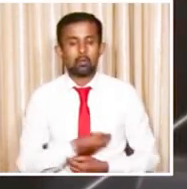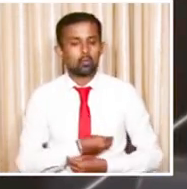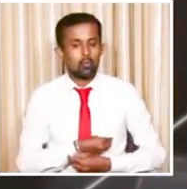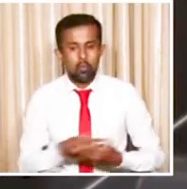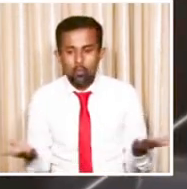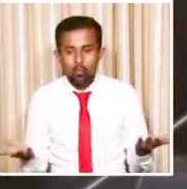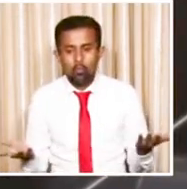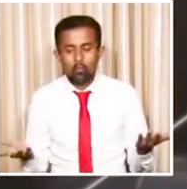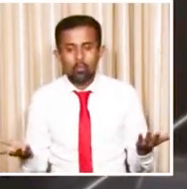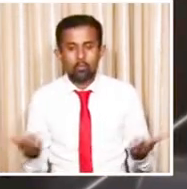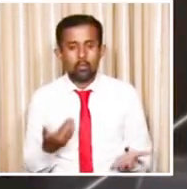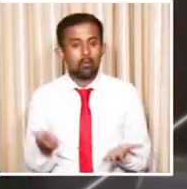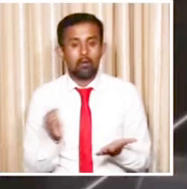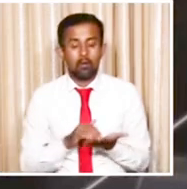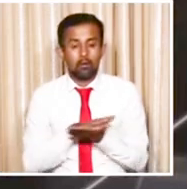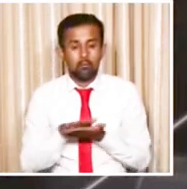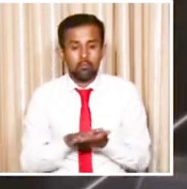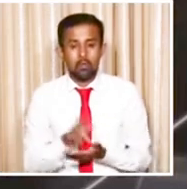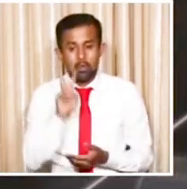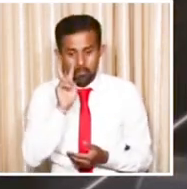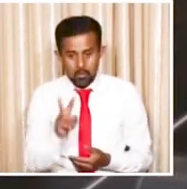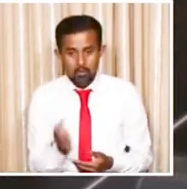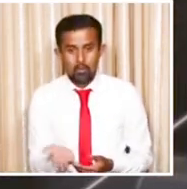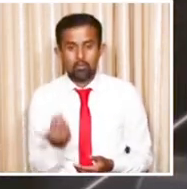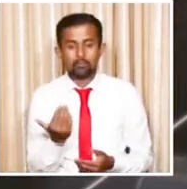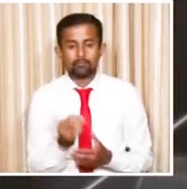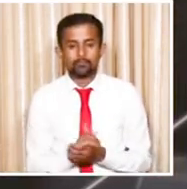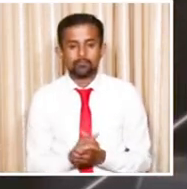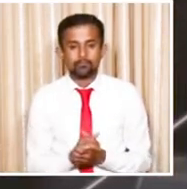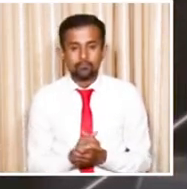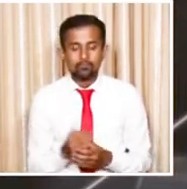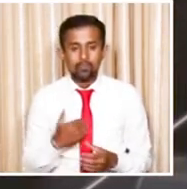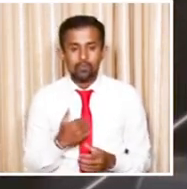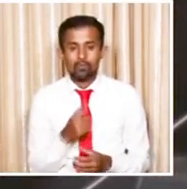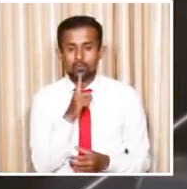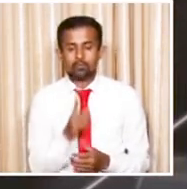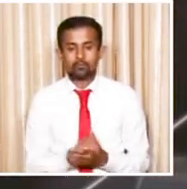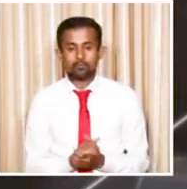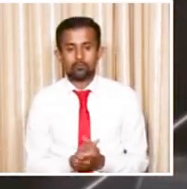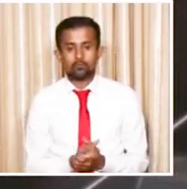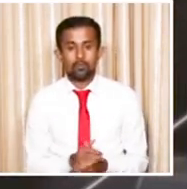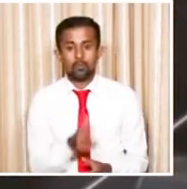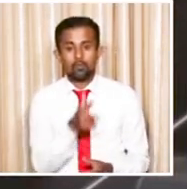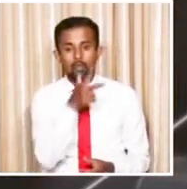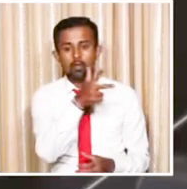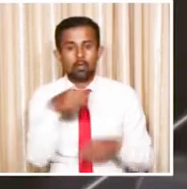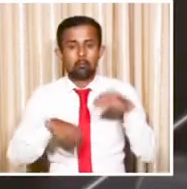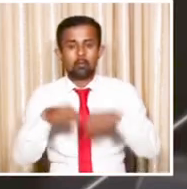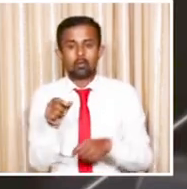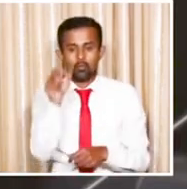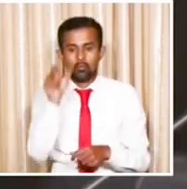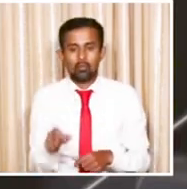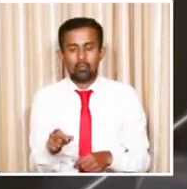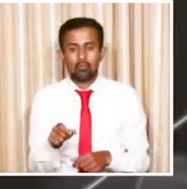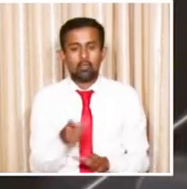විනාශේ අද අපි නැවත සමාලෝචනය කරන්න ඕනි තත්වයකට ඇවිල්ලා තිනවා කියන එක අපි සිහිපත් කරනවා. හැබැයි ඇඟිලි දික් කරන්නේ දේශපාලඥයාට.